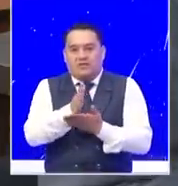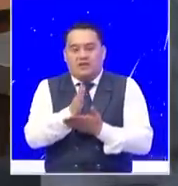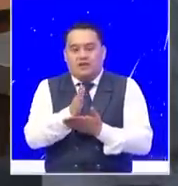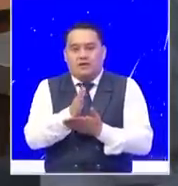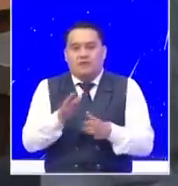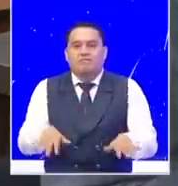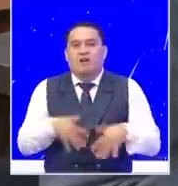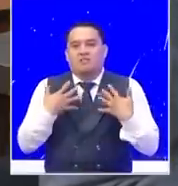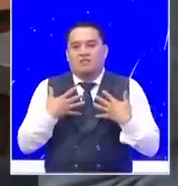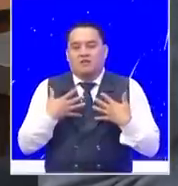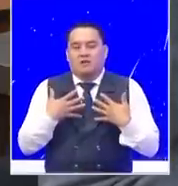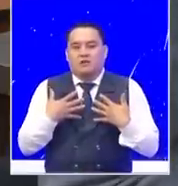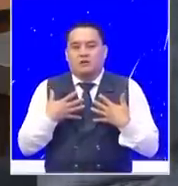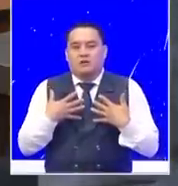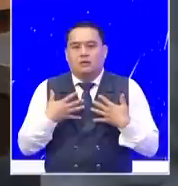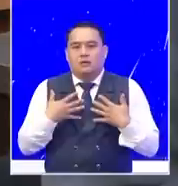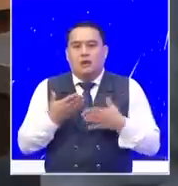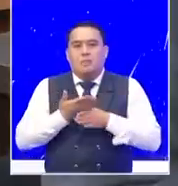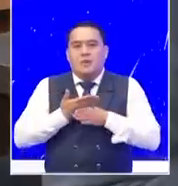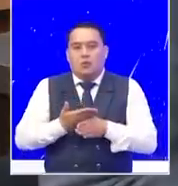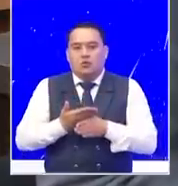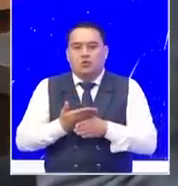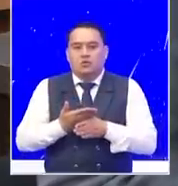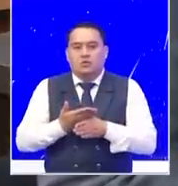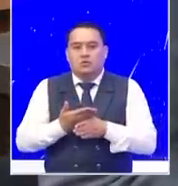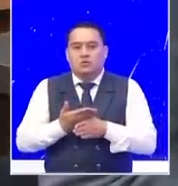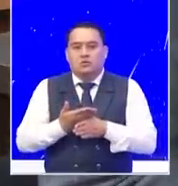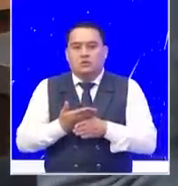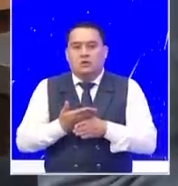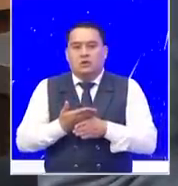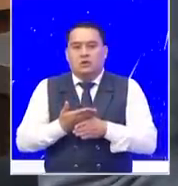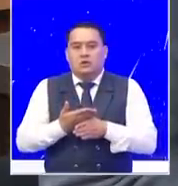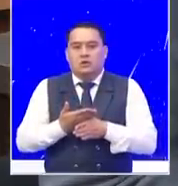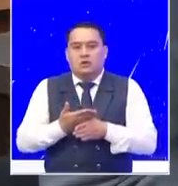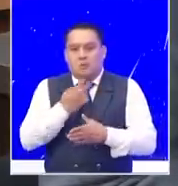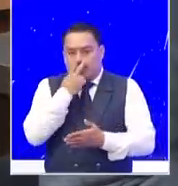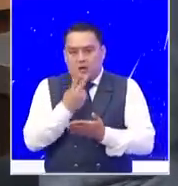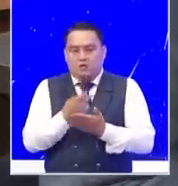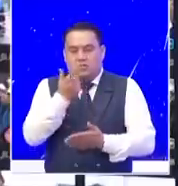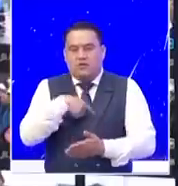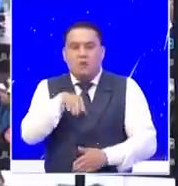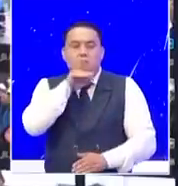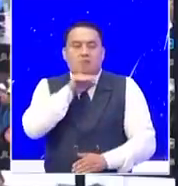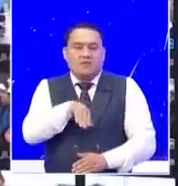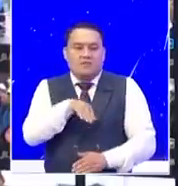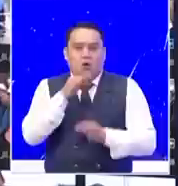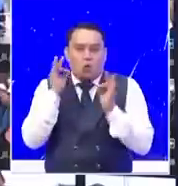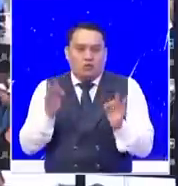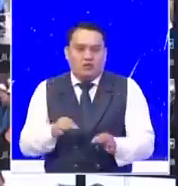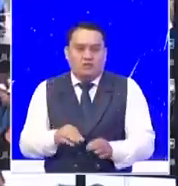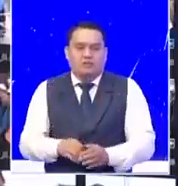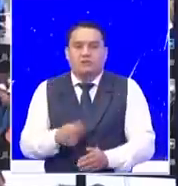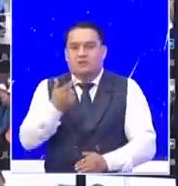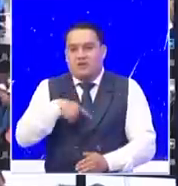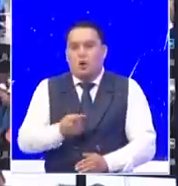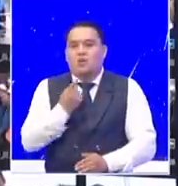направить, вдохновить, помочь. И, естественно, показать свой профессиональный опыт,